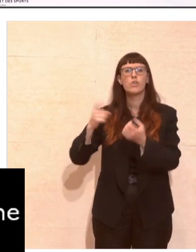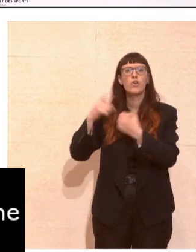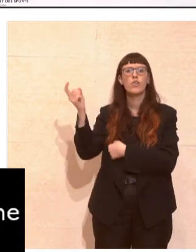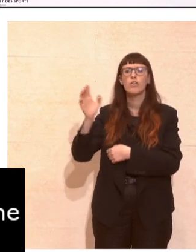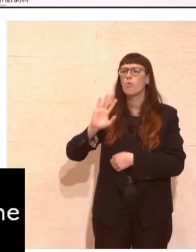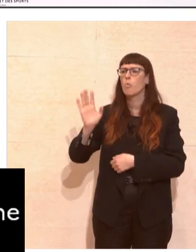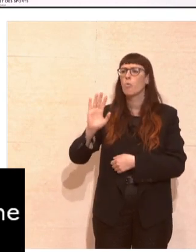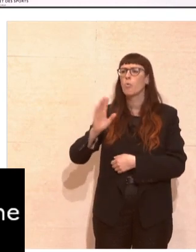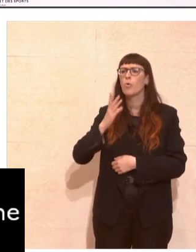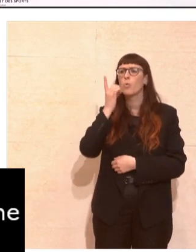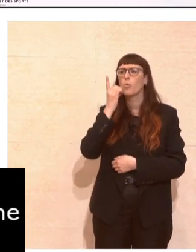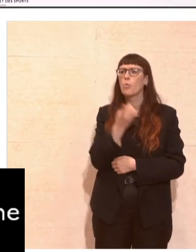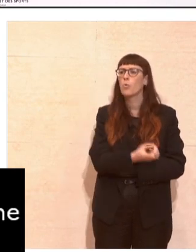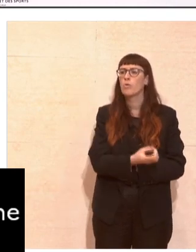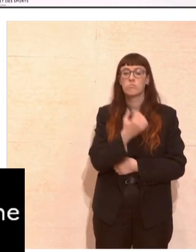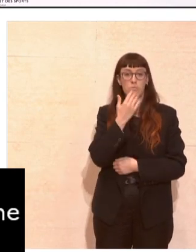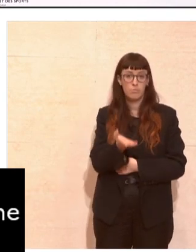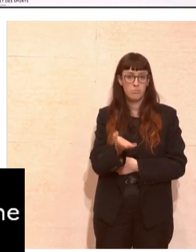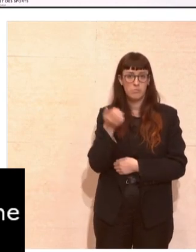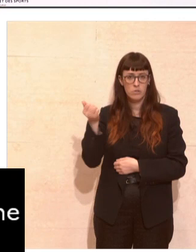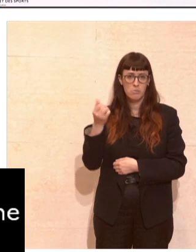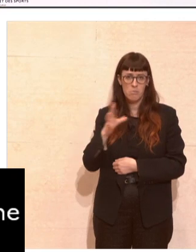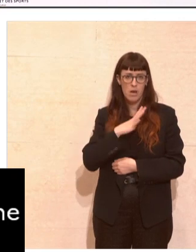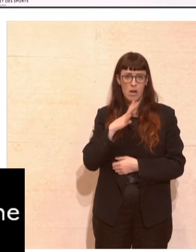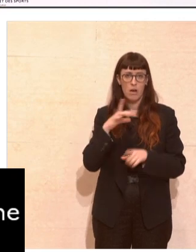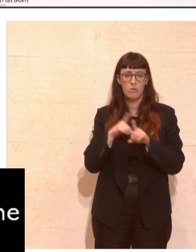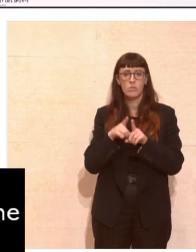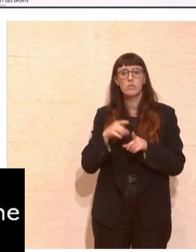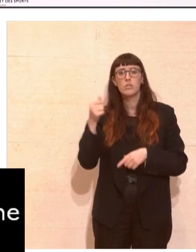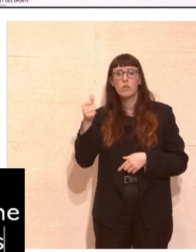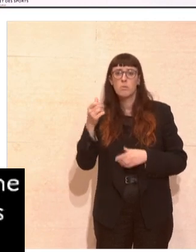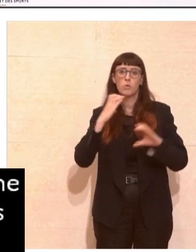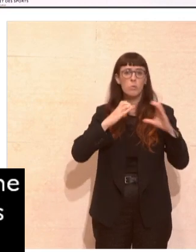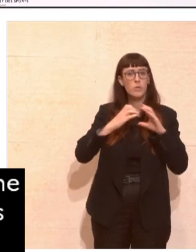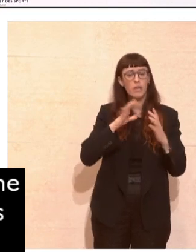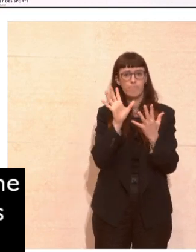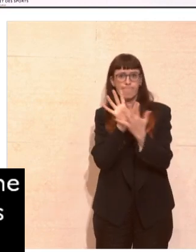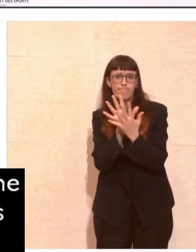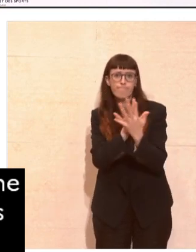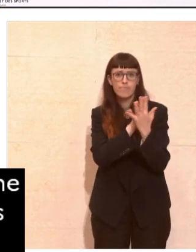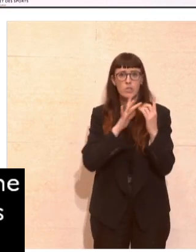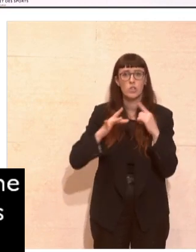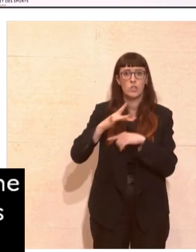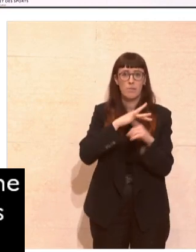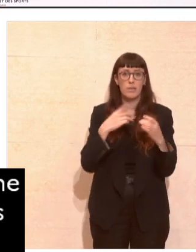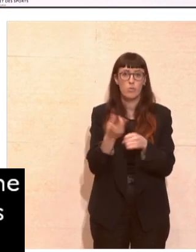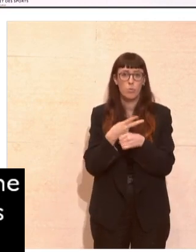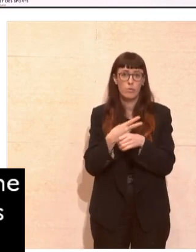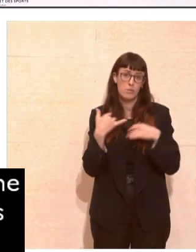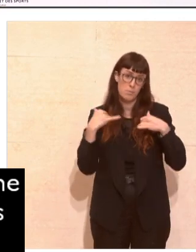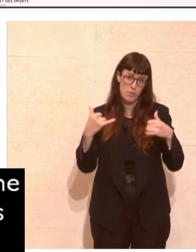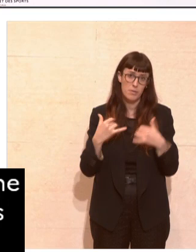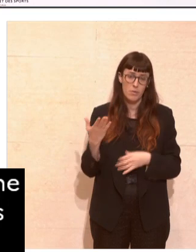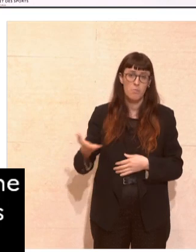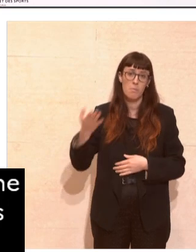n'est pas possible. En plus, les adolescents sont en recherche, c'est un mode de communication, ils ont besoin de sociabiliser, les adolescents. Donc ils sont